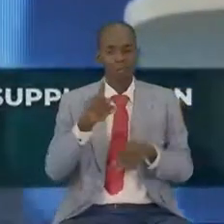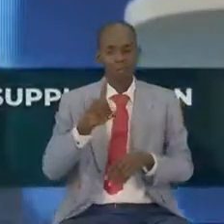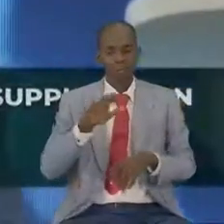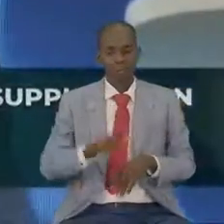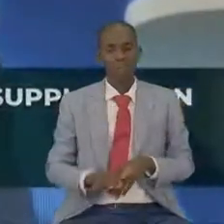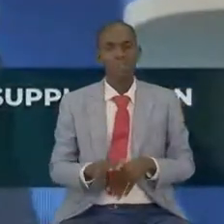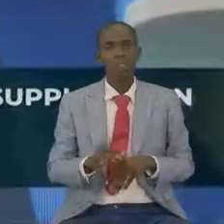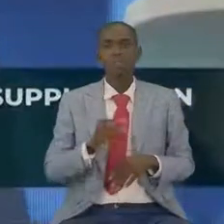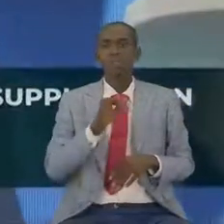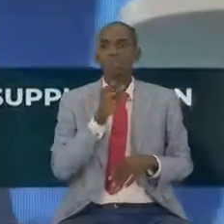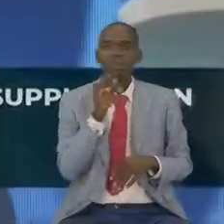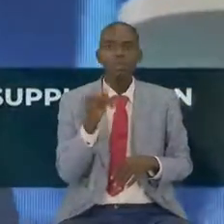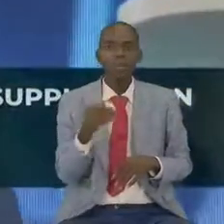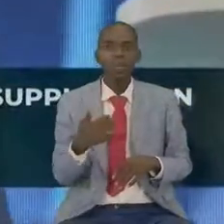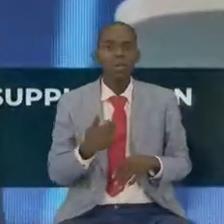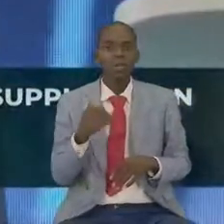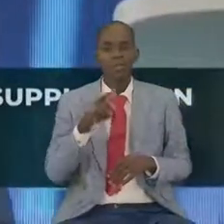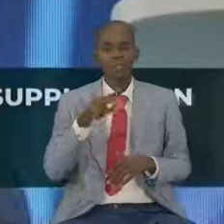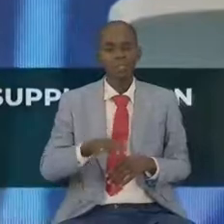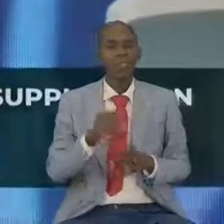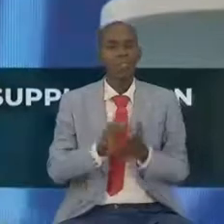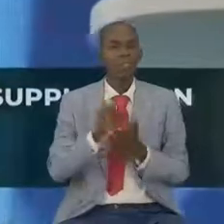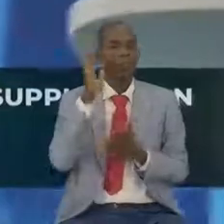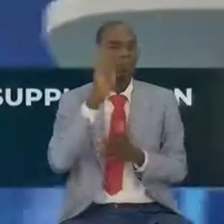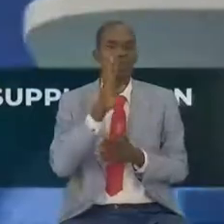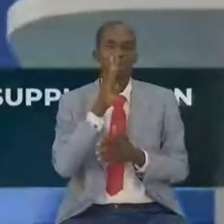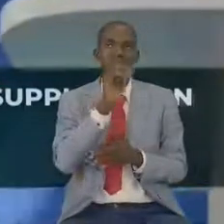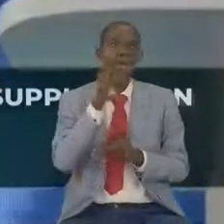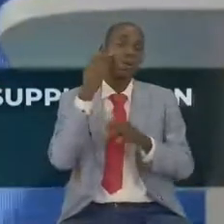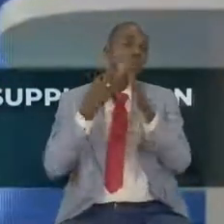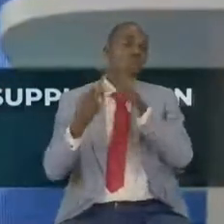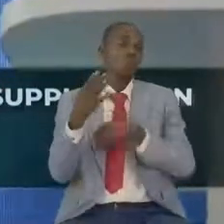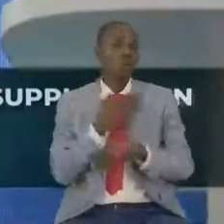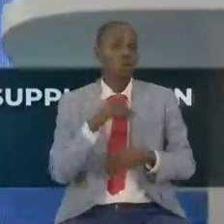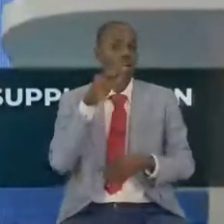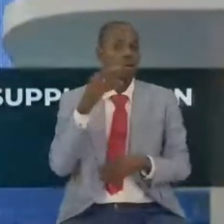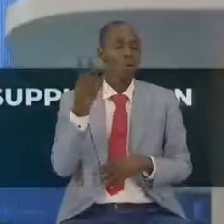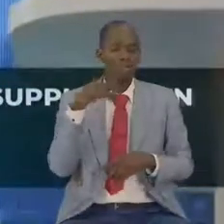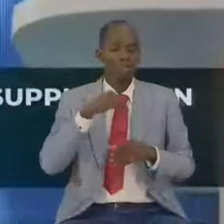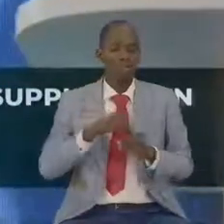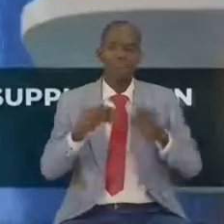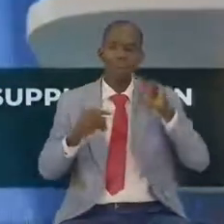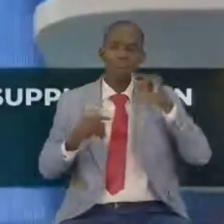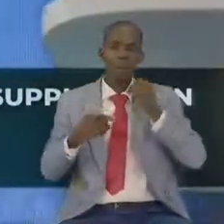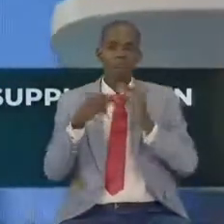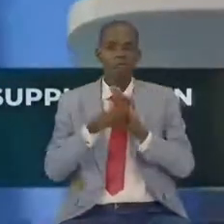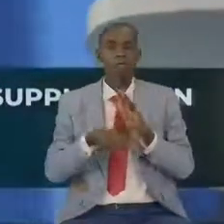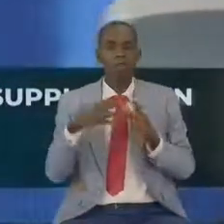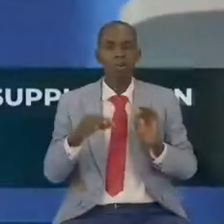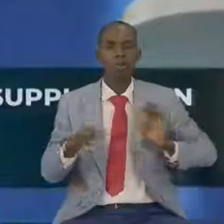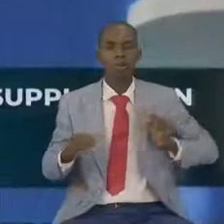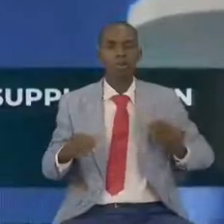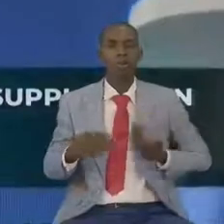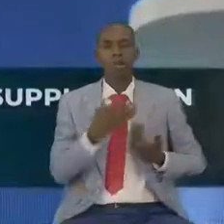pour même avoir un enfant qui sera un prophète. Elle est dans l'amertume et l'amertume dans l'âme. Elle